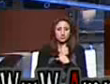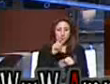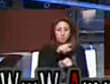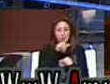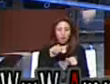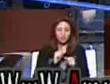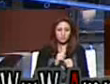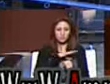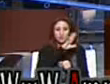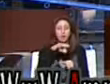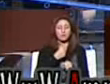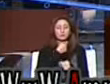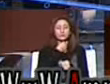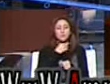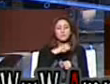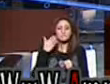فحصل اختناق ليهم، لكن هو